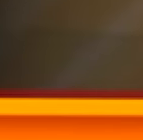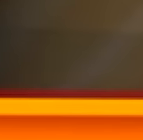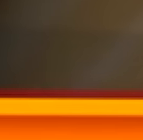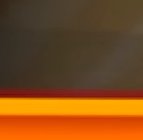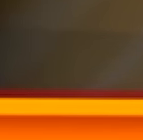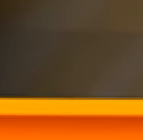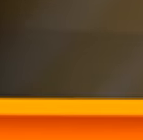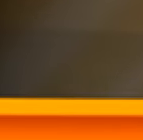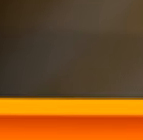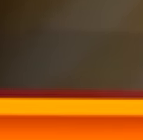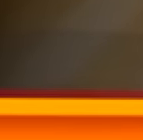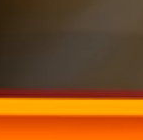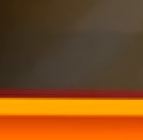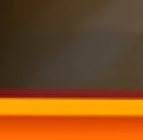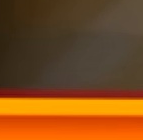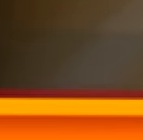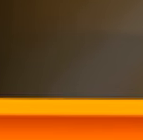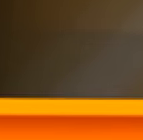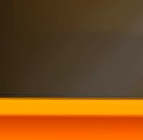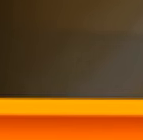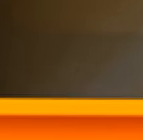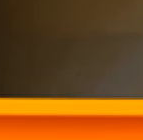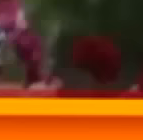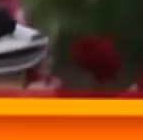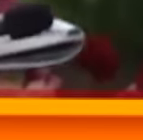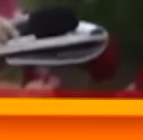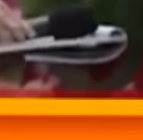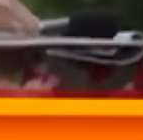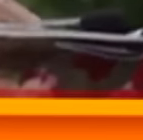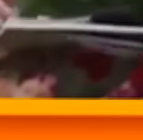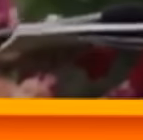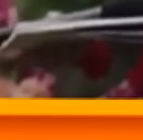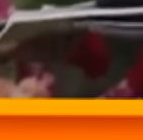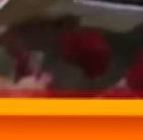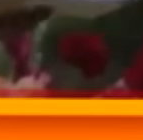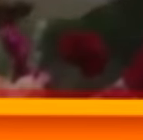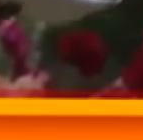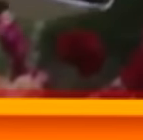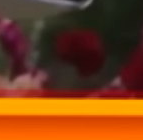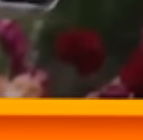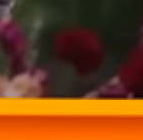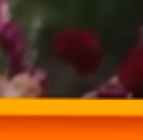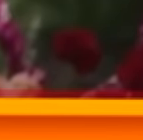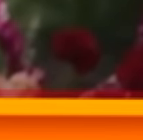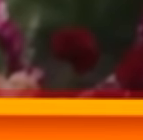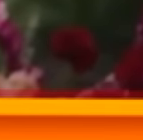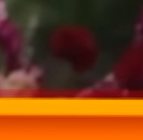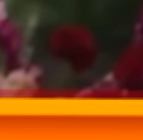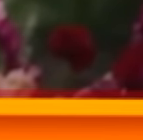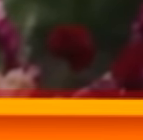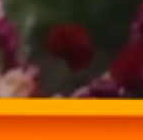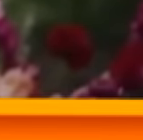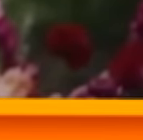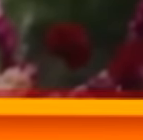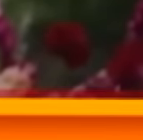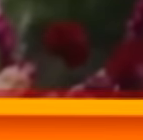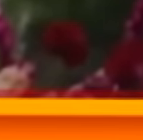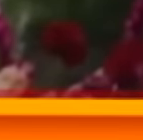Speaking of wedding, Heart Evangelista Chiz Escudero, pati sina Jesse Mendiola at Luis Manzano, ikinasal